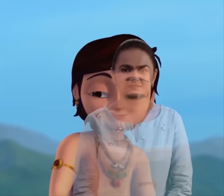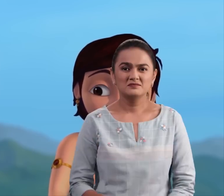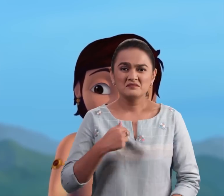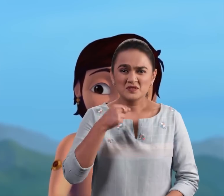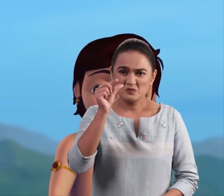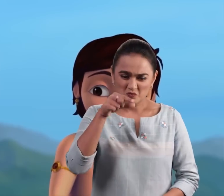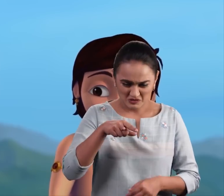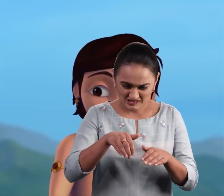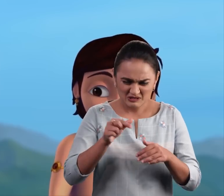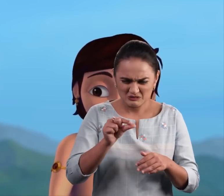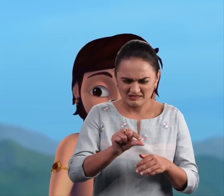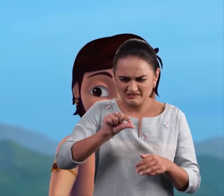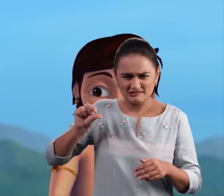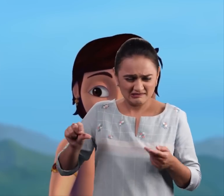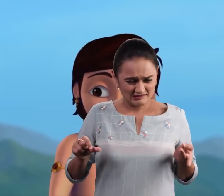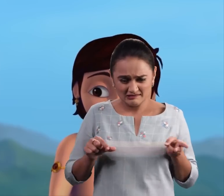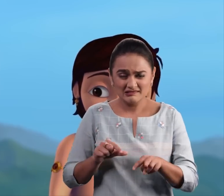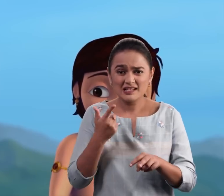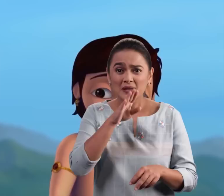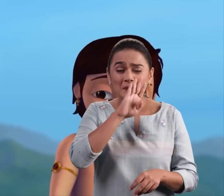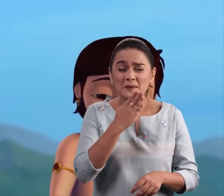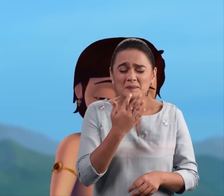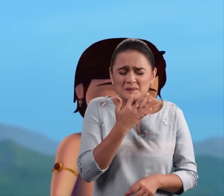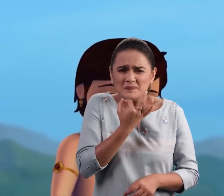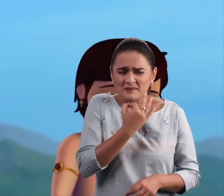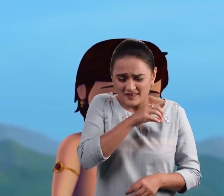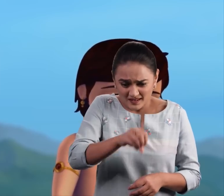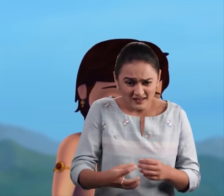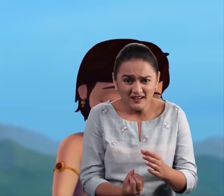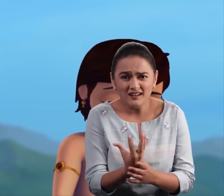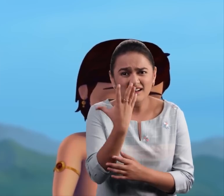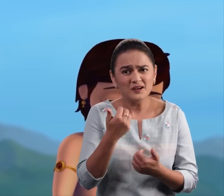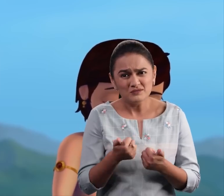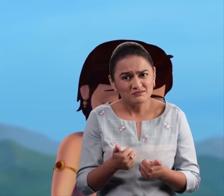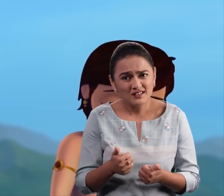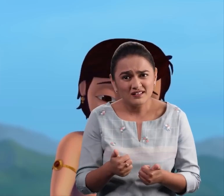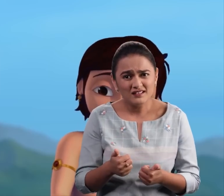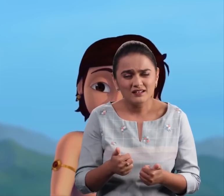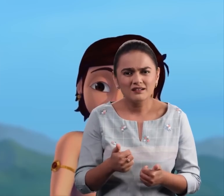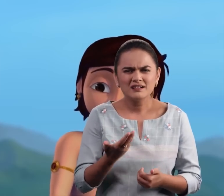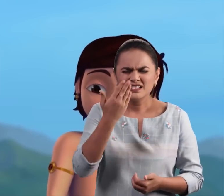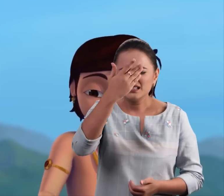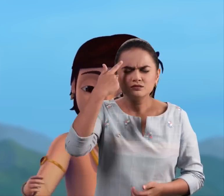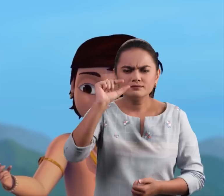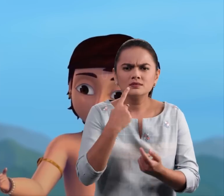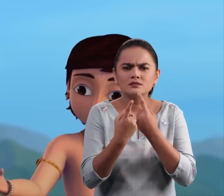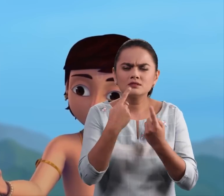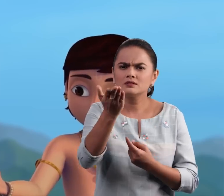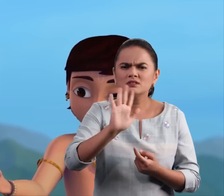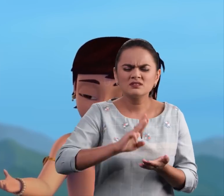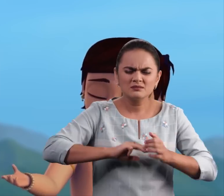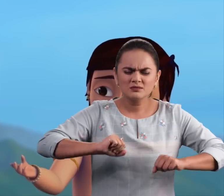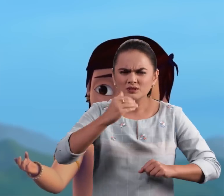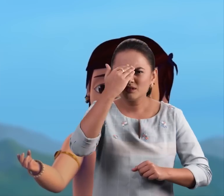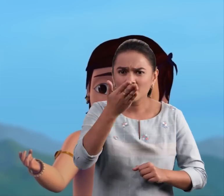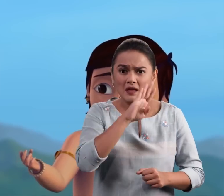क्या हम मोतियों की खेती करने के स्थान पर स्वादिष्ट ताजा मक्खन नहीं उगा सकते? मूर्खों की तरह बात न करो मधु,